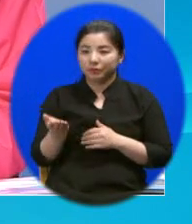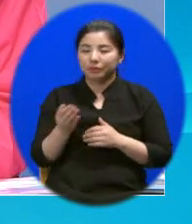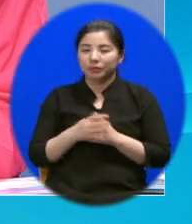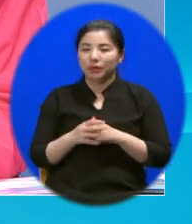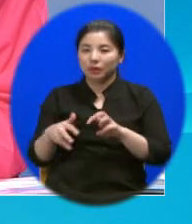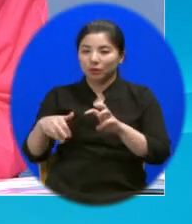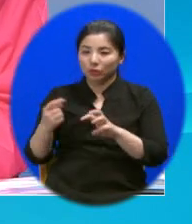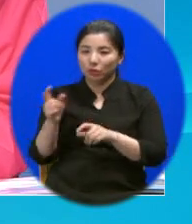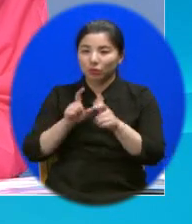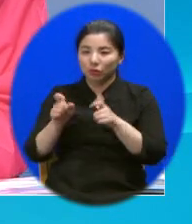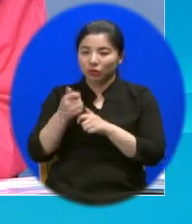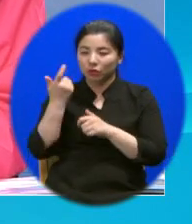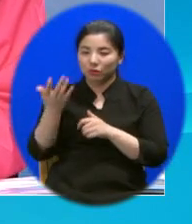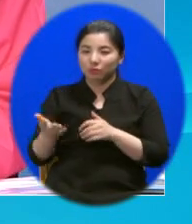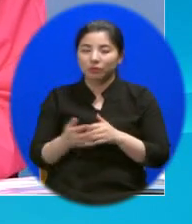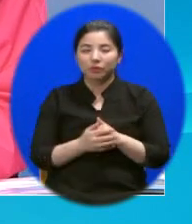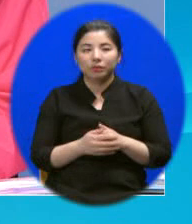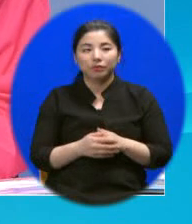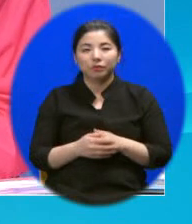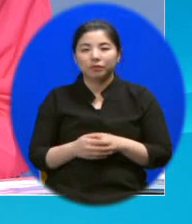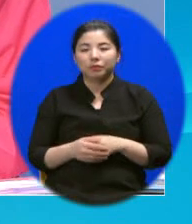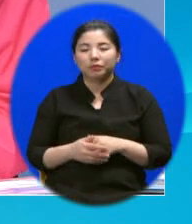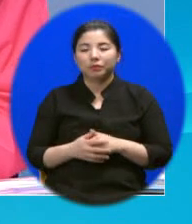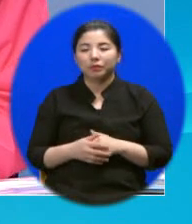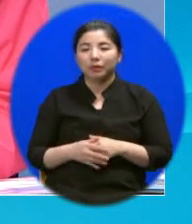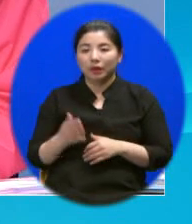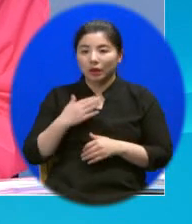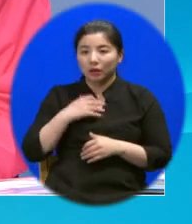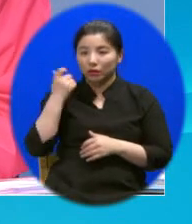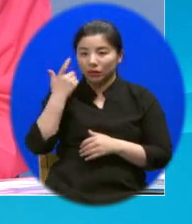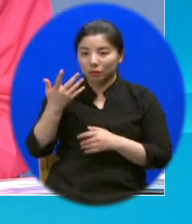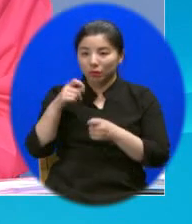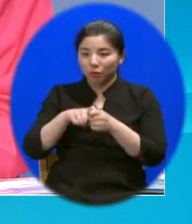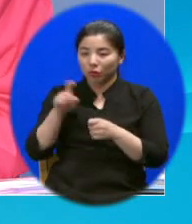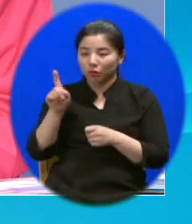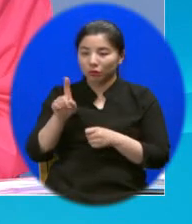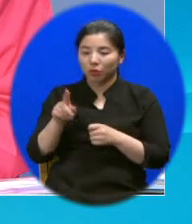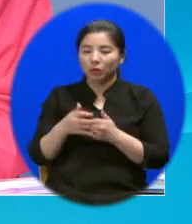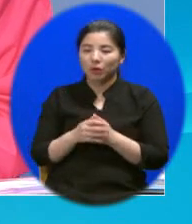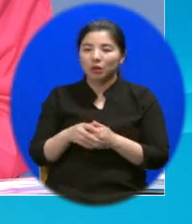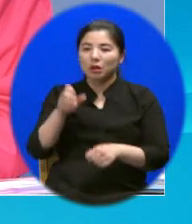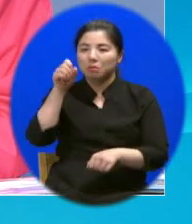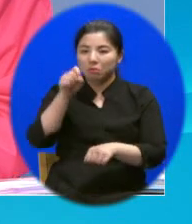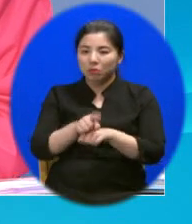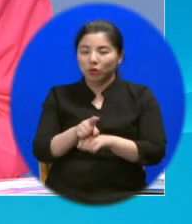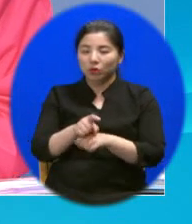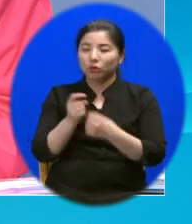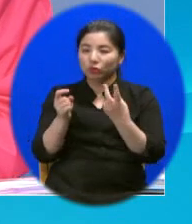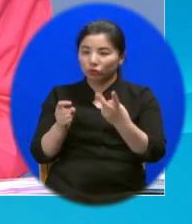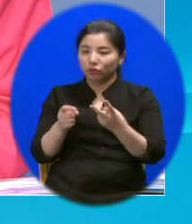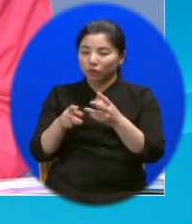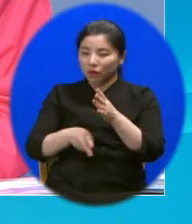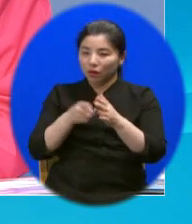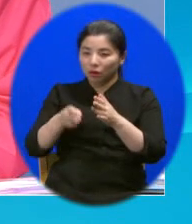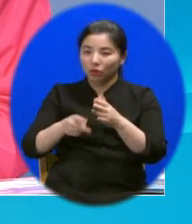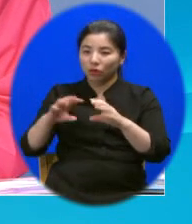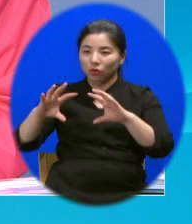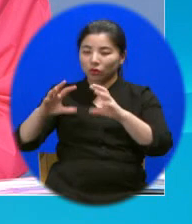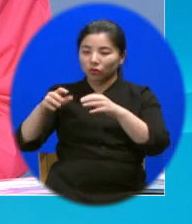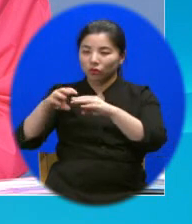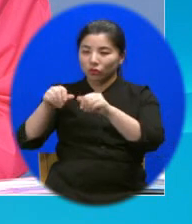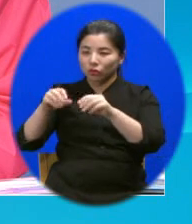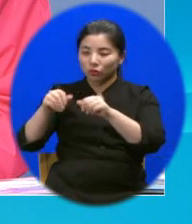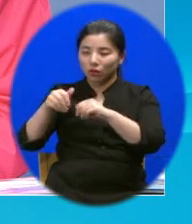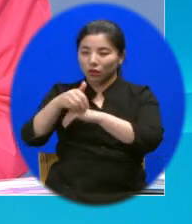30초간 보충 질문이 기회가 있습니다 그 제가 지금 이 질문 와 취지는 이미 두 개 로서 는 국토 종합 개발